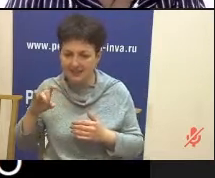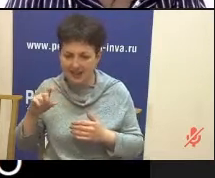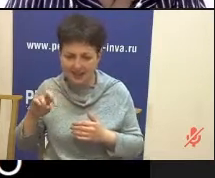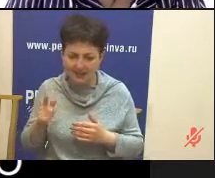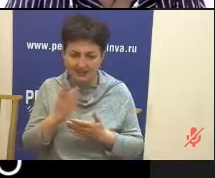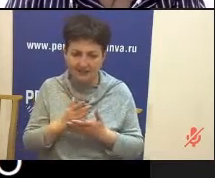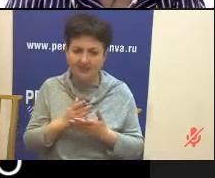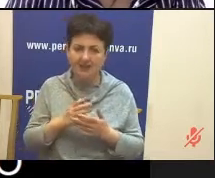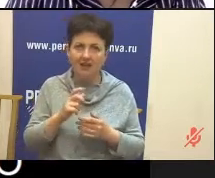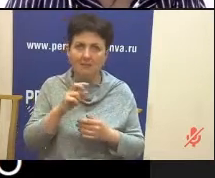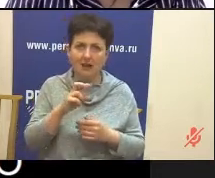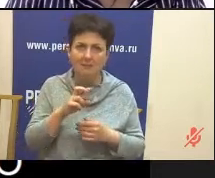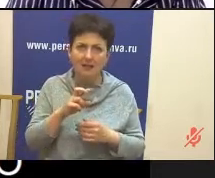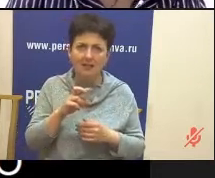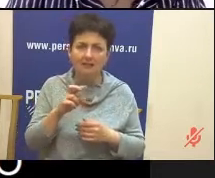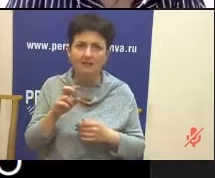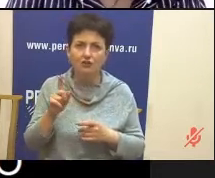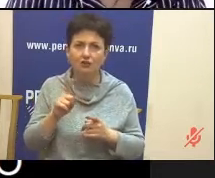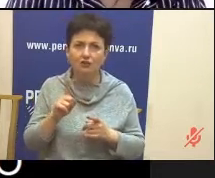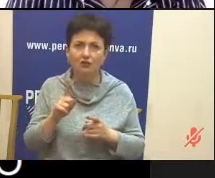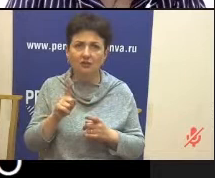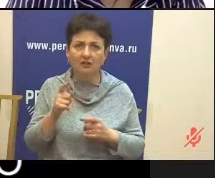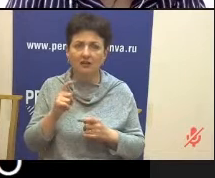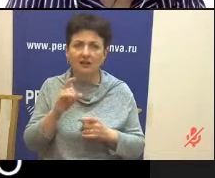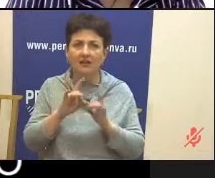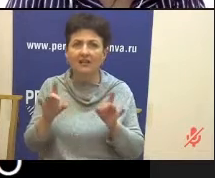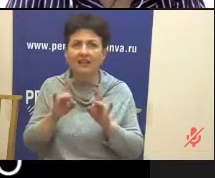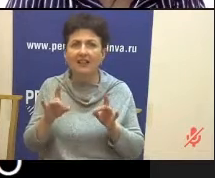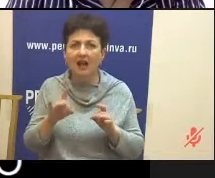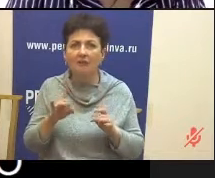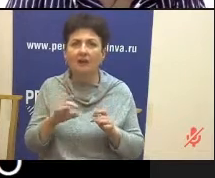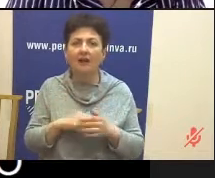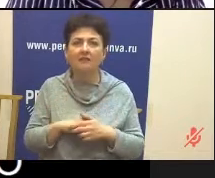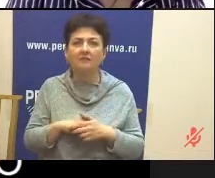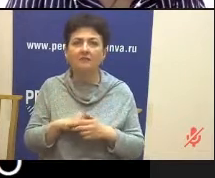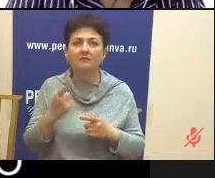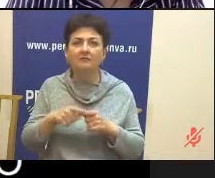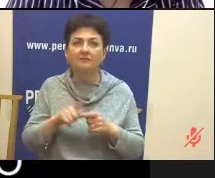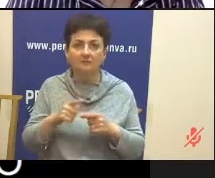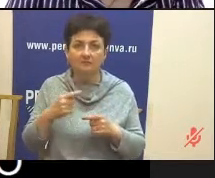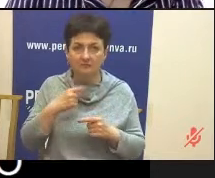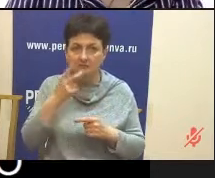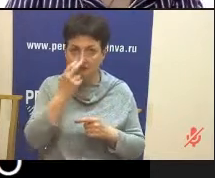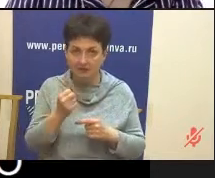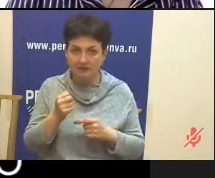понятие ATL и BTL. Это above the line, below the line, что называется, реклама,